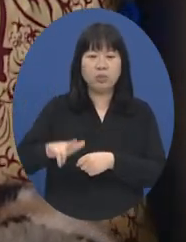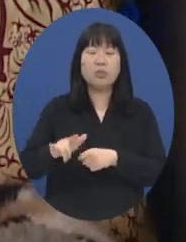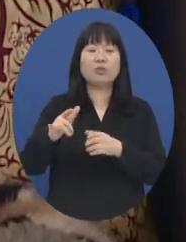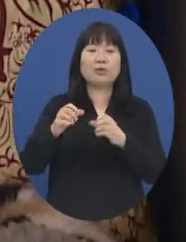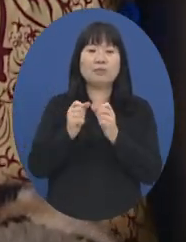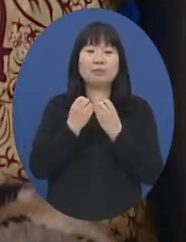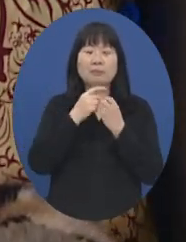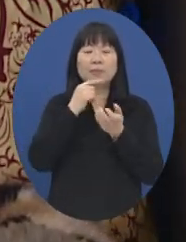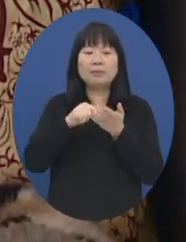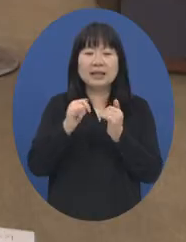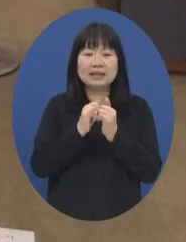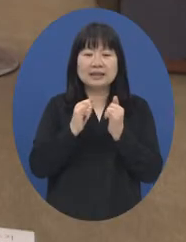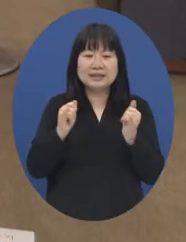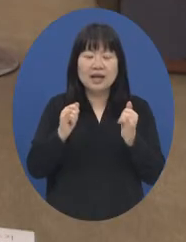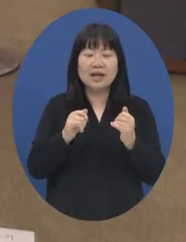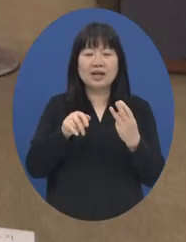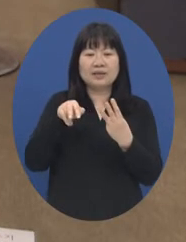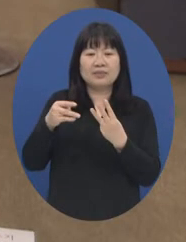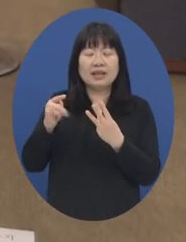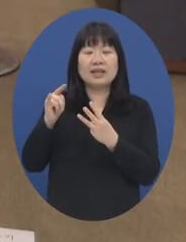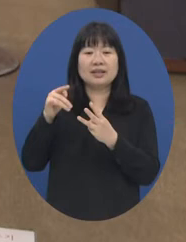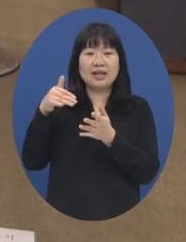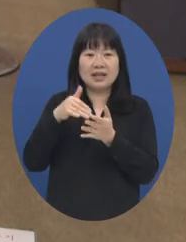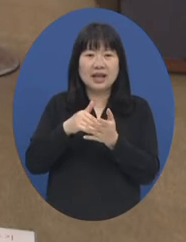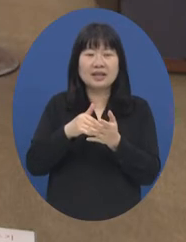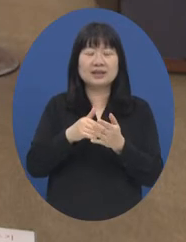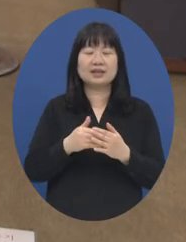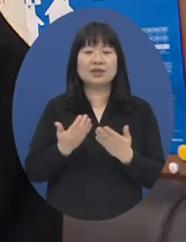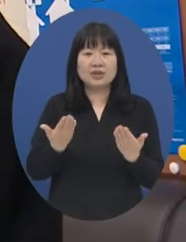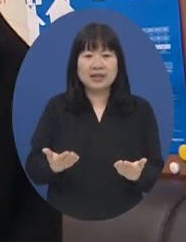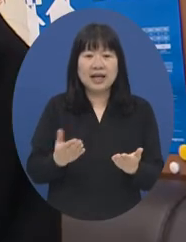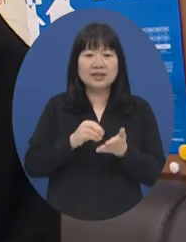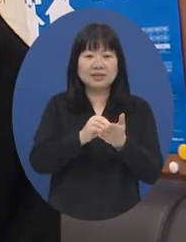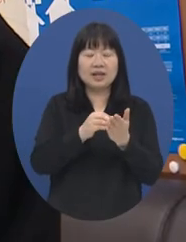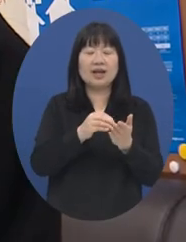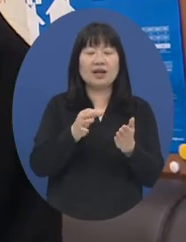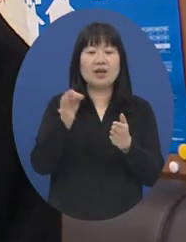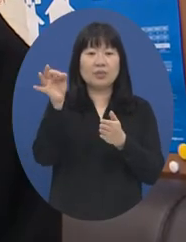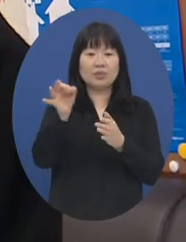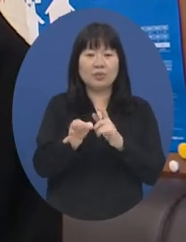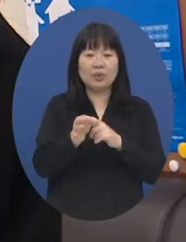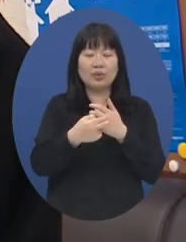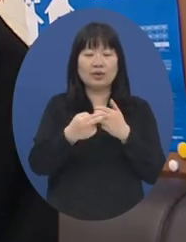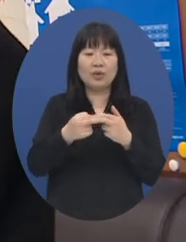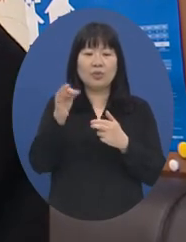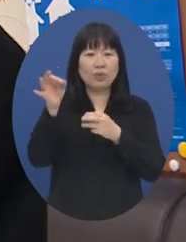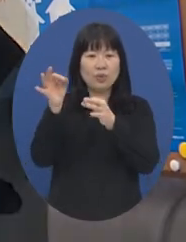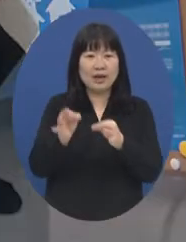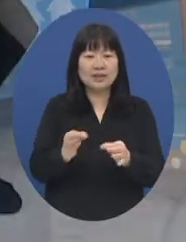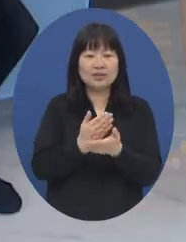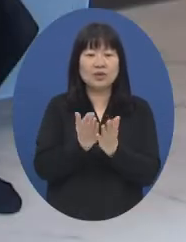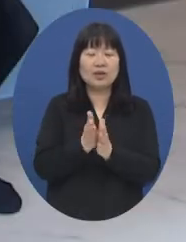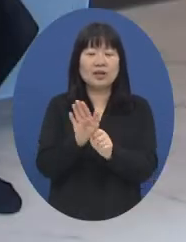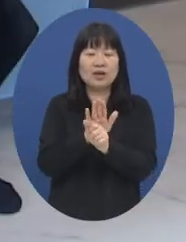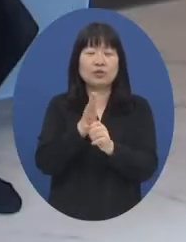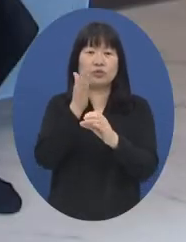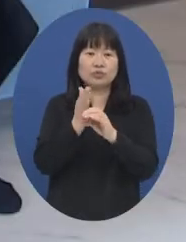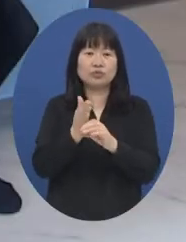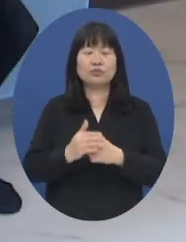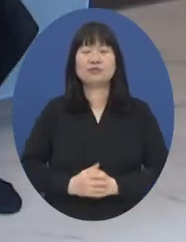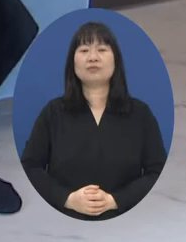3세대 까지 향 문화시설 입장료가 몇 년째 경우도 어려운 실력이 할인 등을 시행하고 있습니다 경주